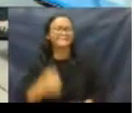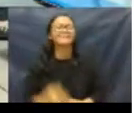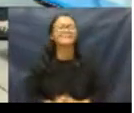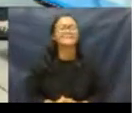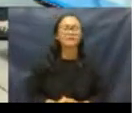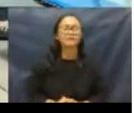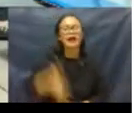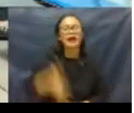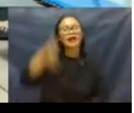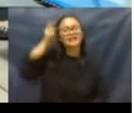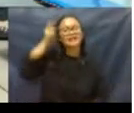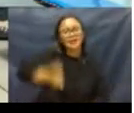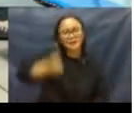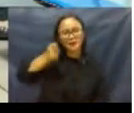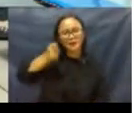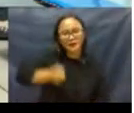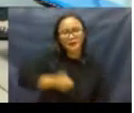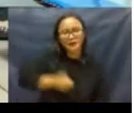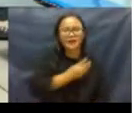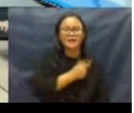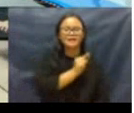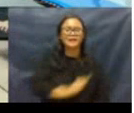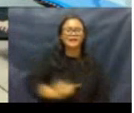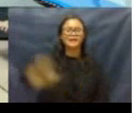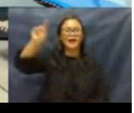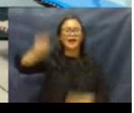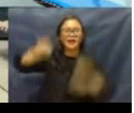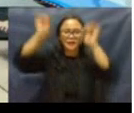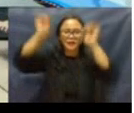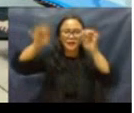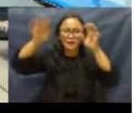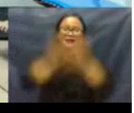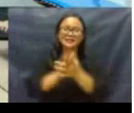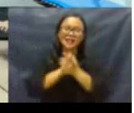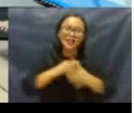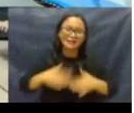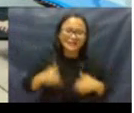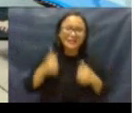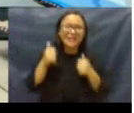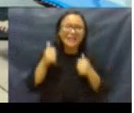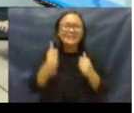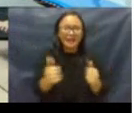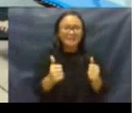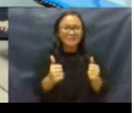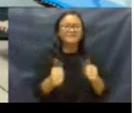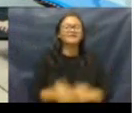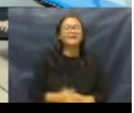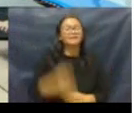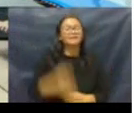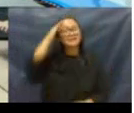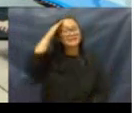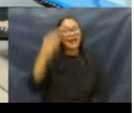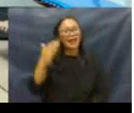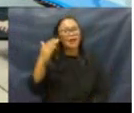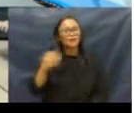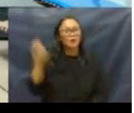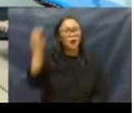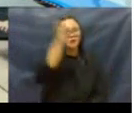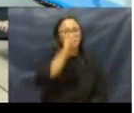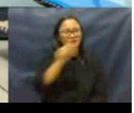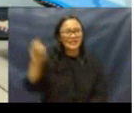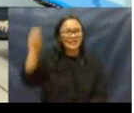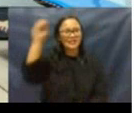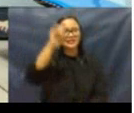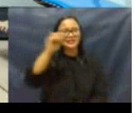Assalamualaikum warahmatullahi wabarakatuh. Salam sejahtera untuk kita semua. Shalom, Om Swastiastu,